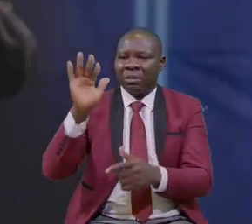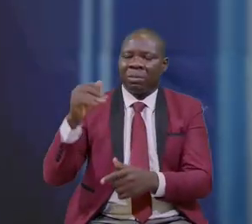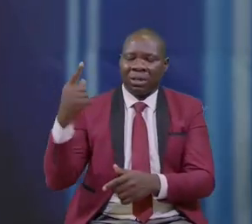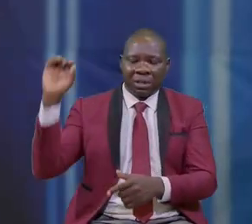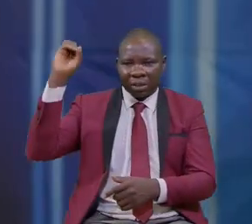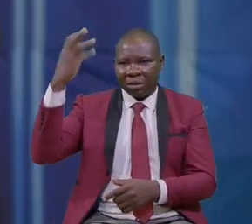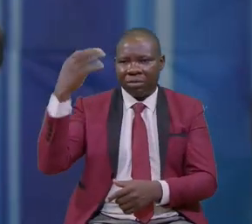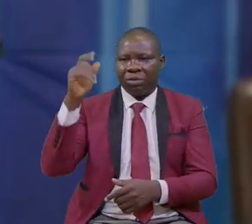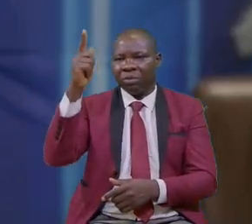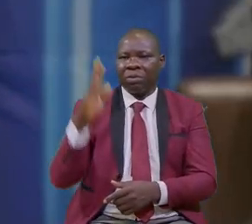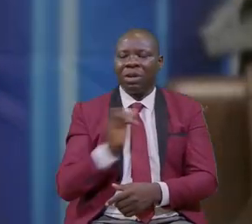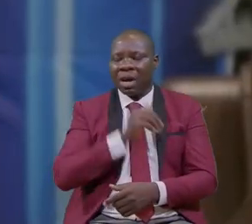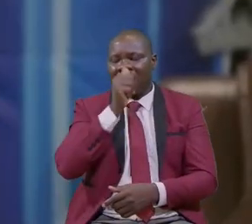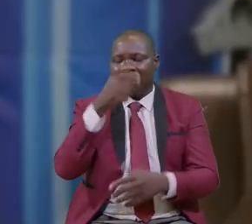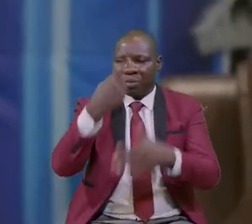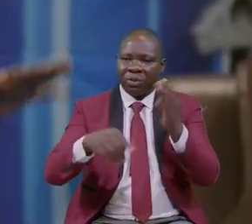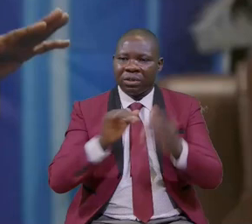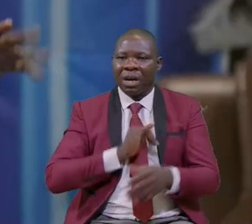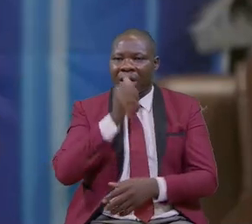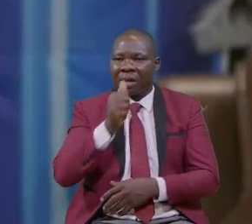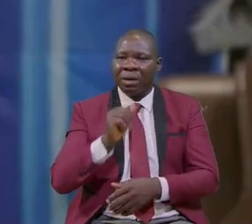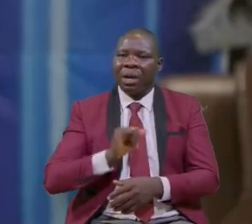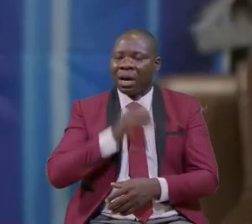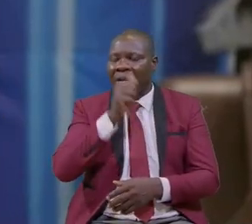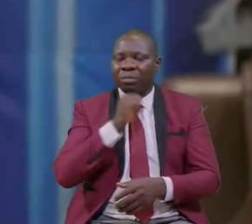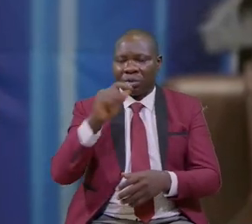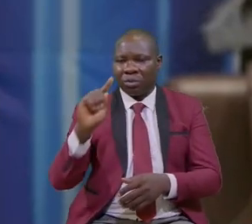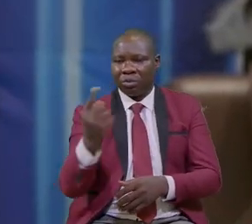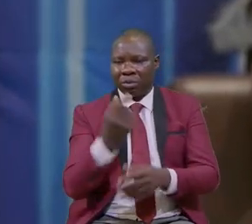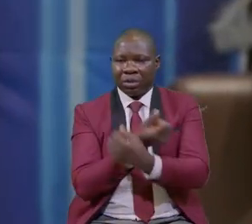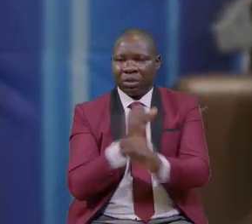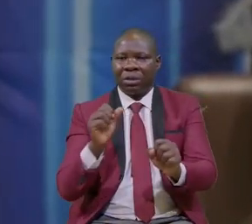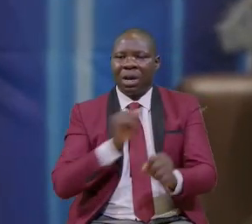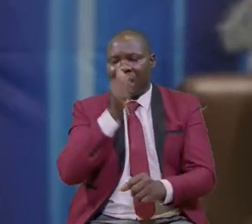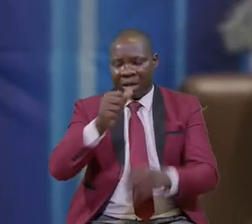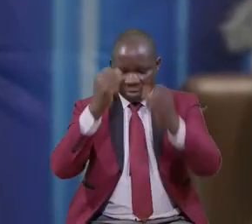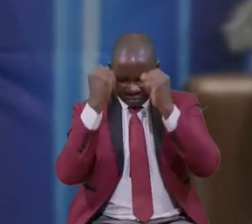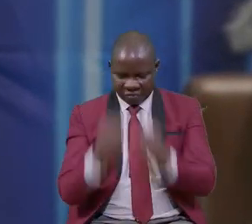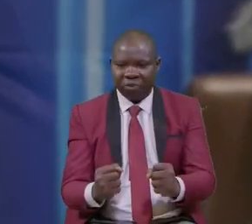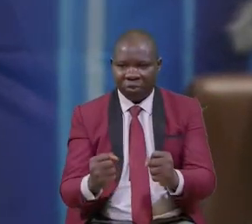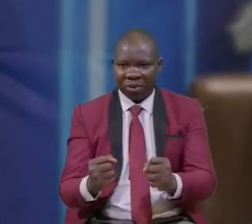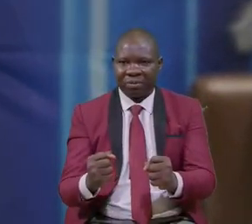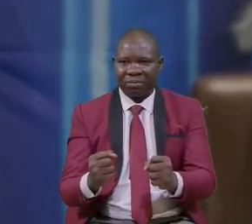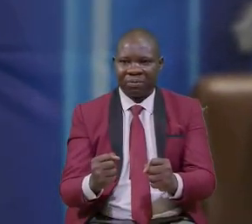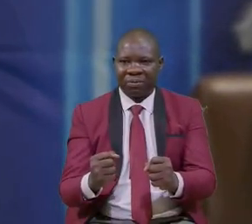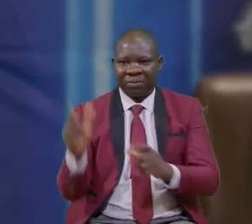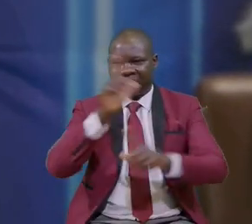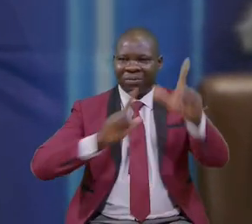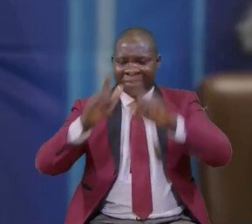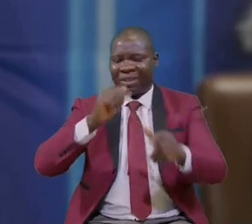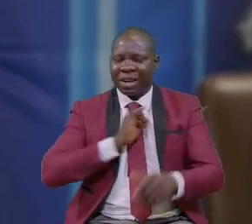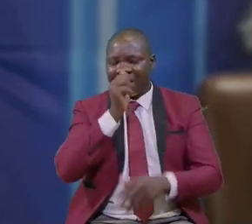Mais par la grâce de Dieu, je suis ce que je suis. Non seulement que je suis sauvé, je suis fort.